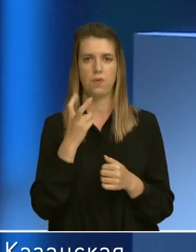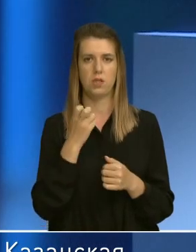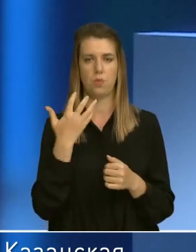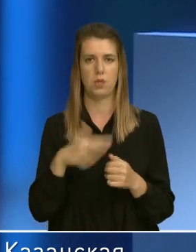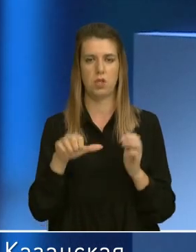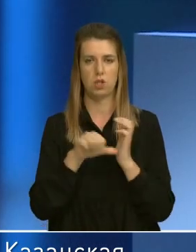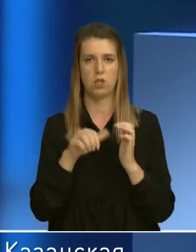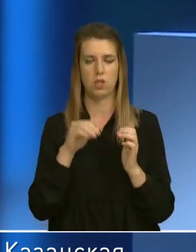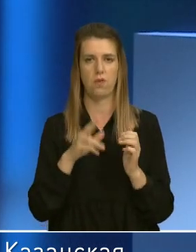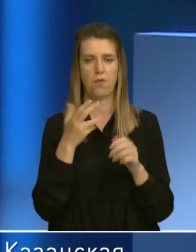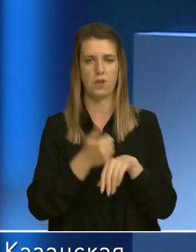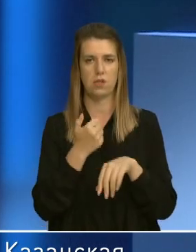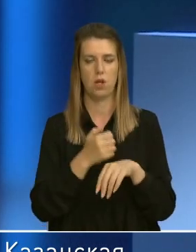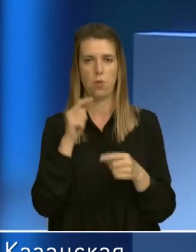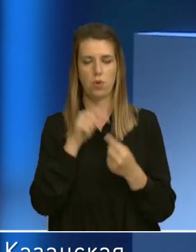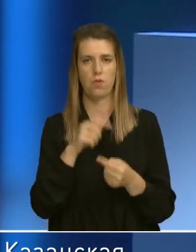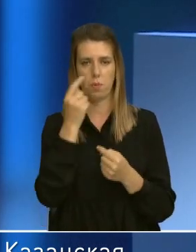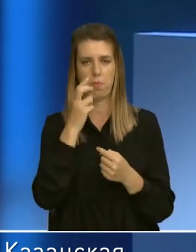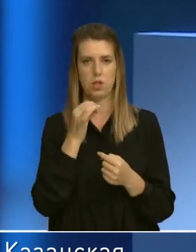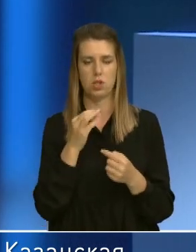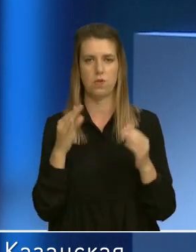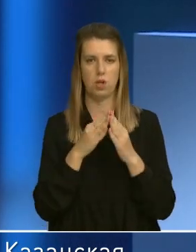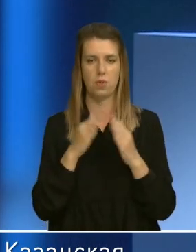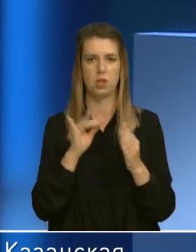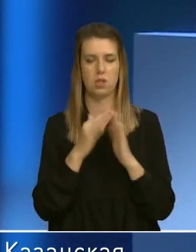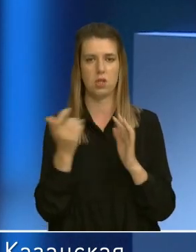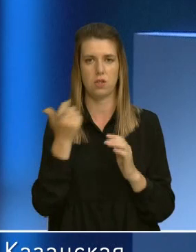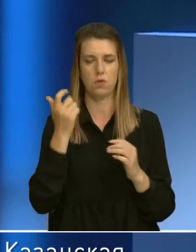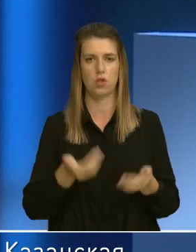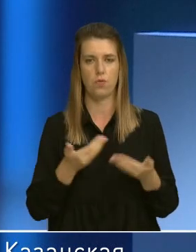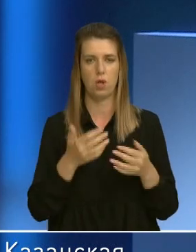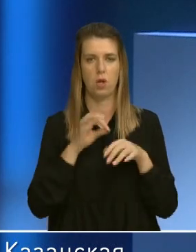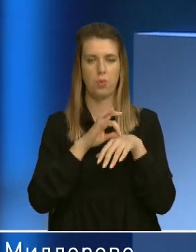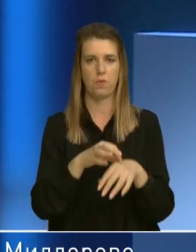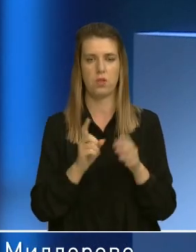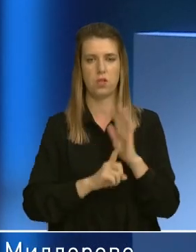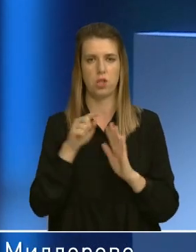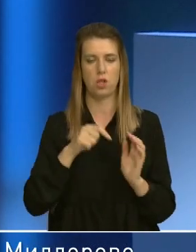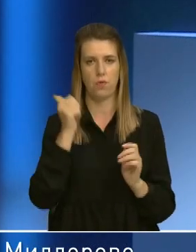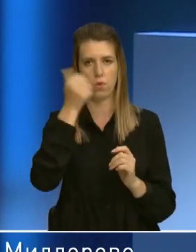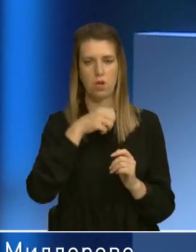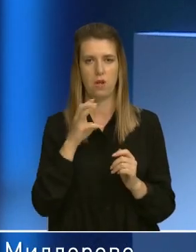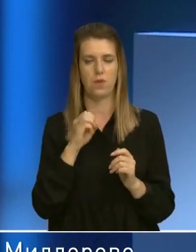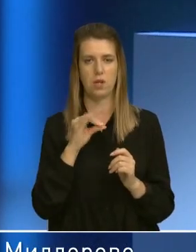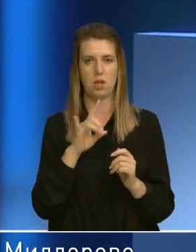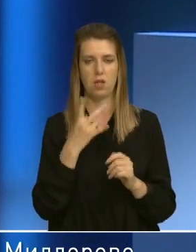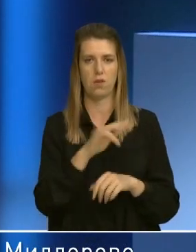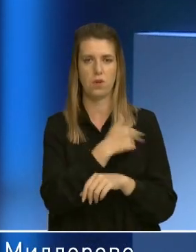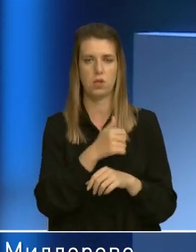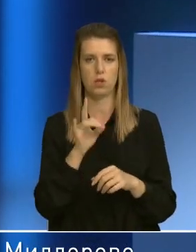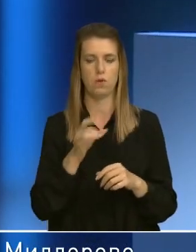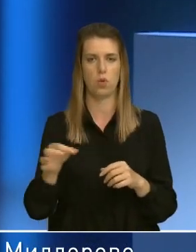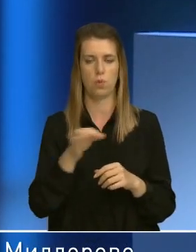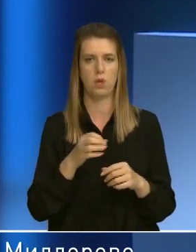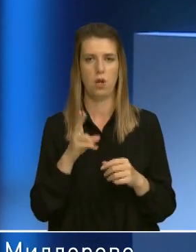256 тысяч вакцинации против бешенства домашних и сельскохозяйственных животных провели сначала этого года ветеринарные врачи ростовской